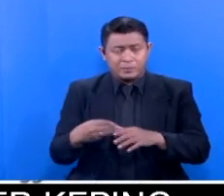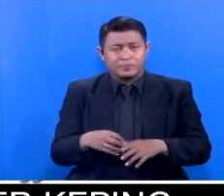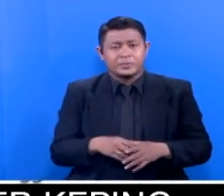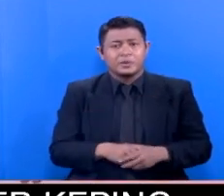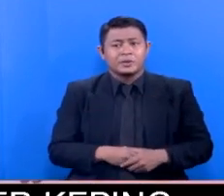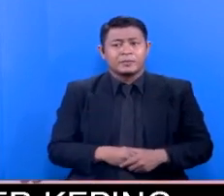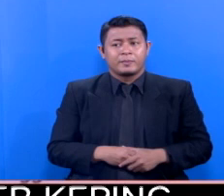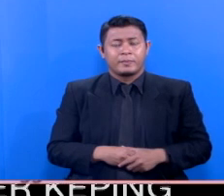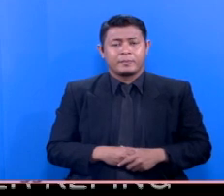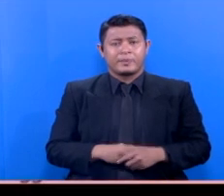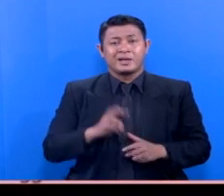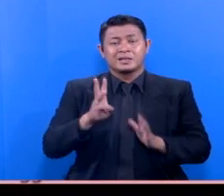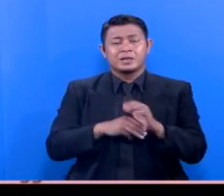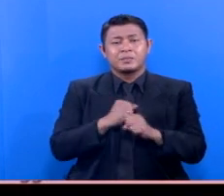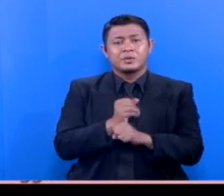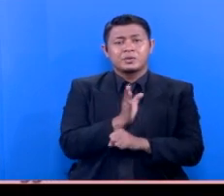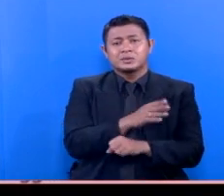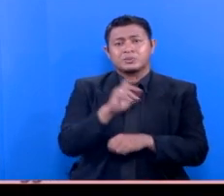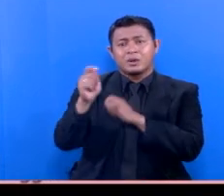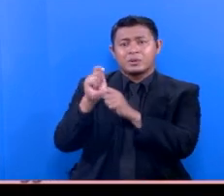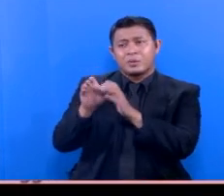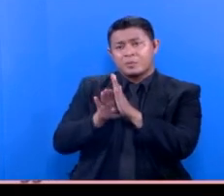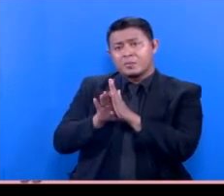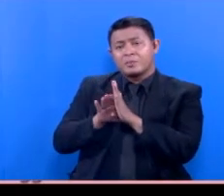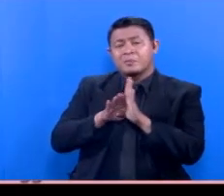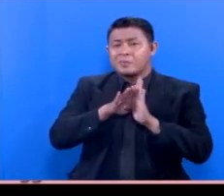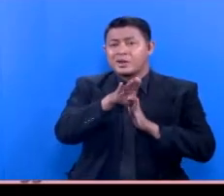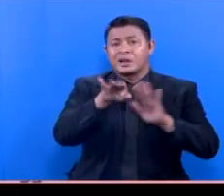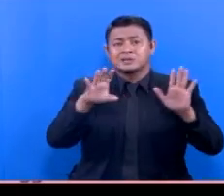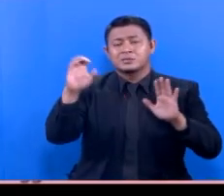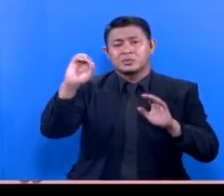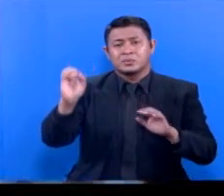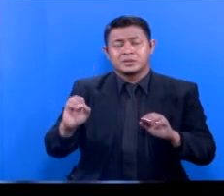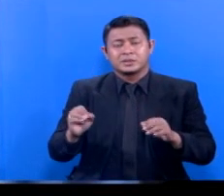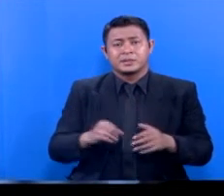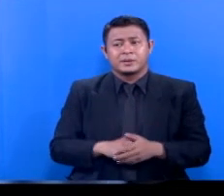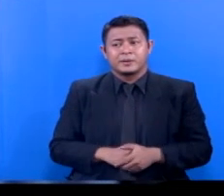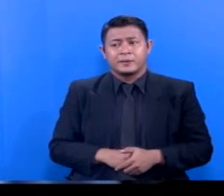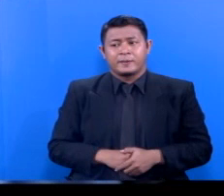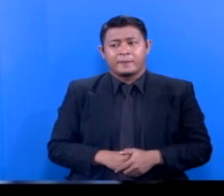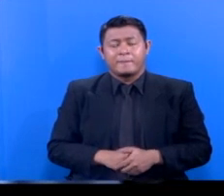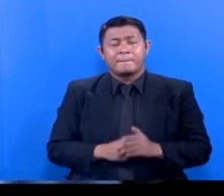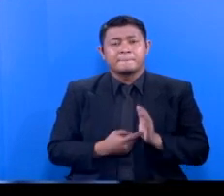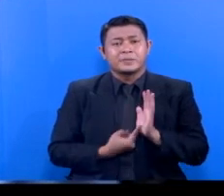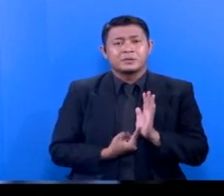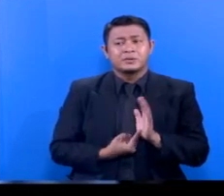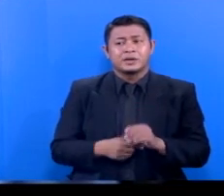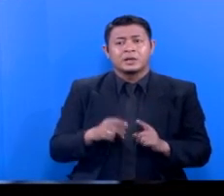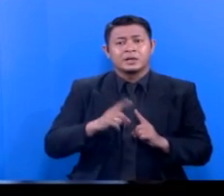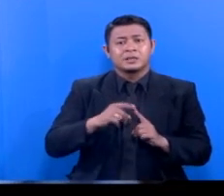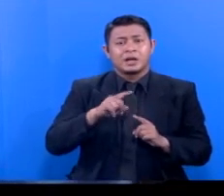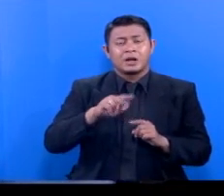Bali 3 pekan sebelum Lebaran juga meningkat 10% dibandingkan tahun lalu. Yang ada menunjukkan bahwa tanggal